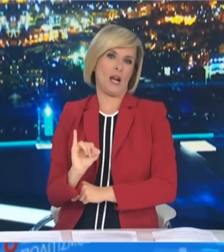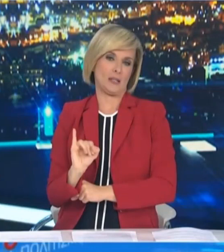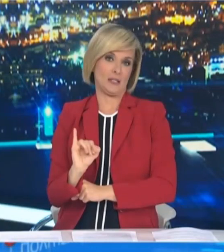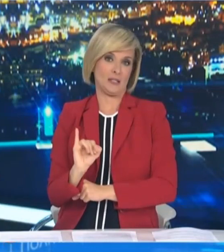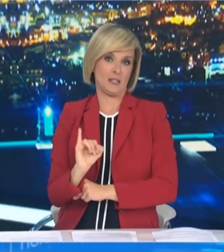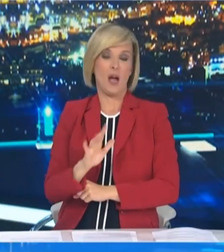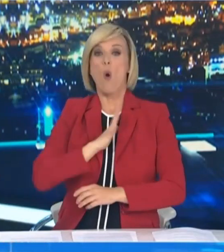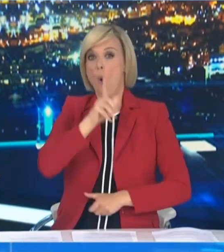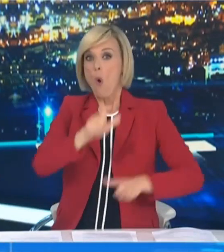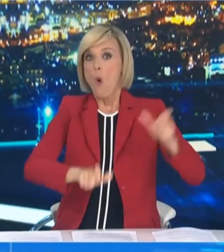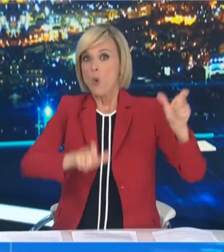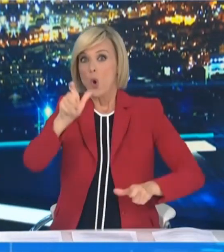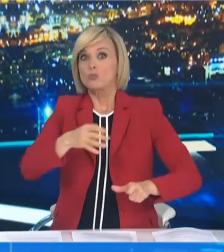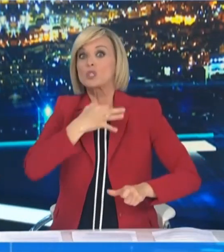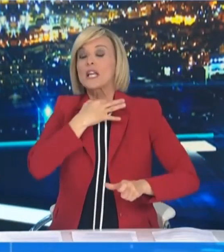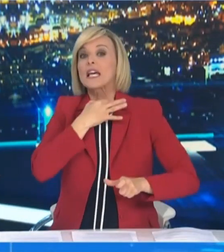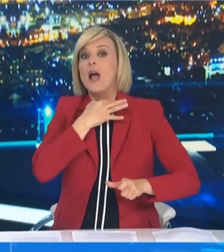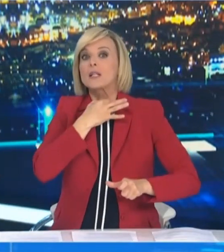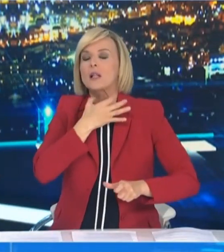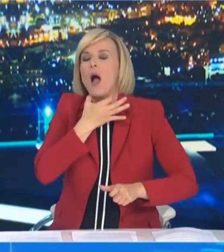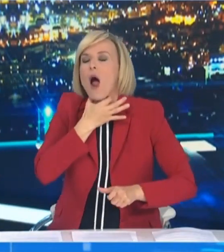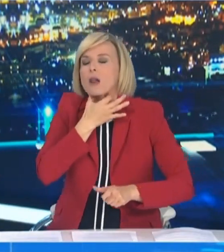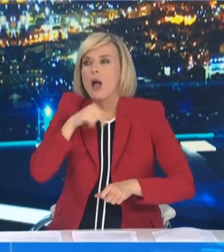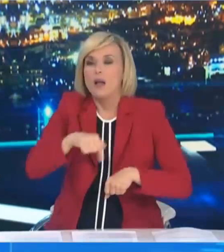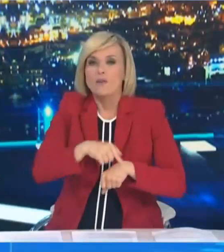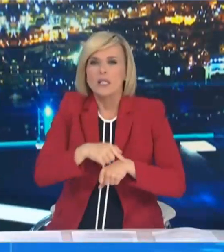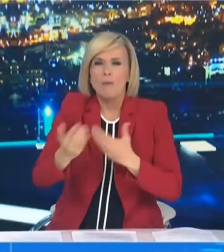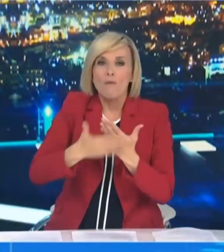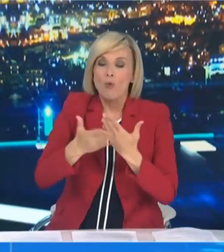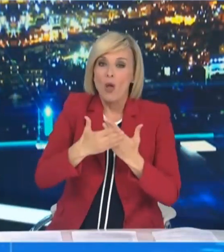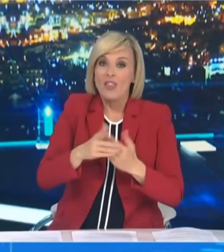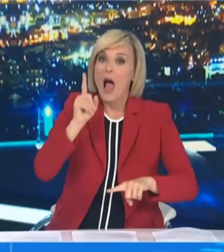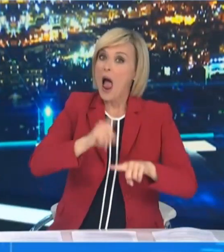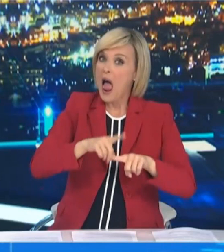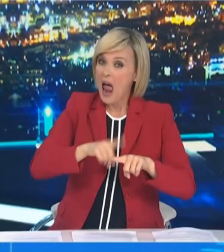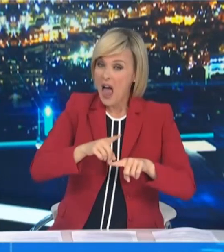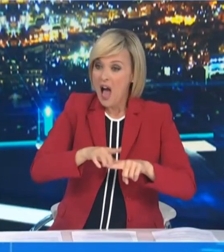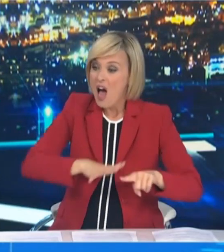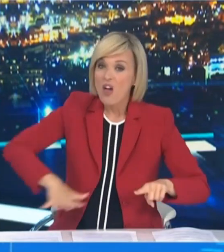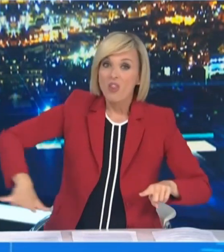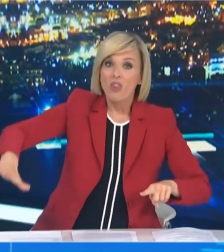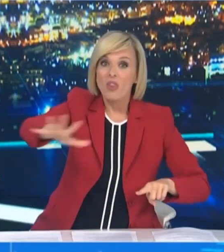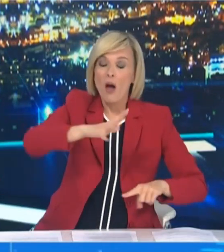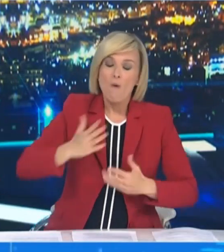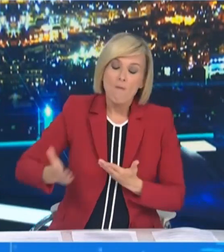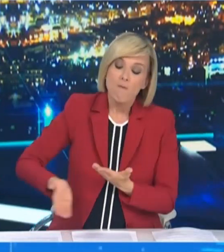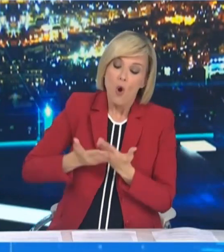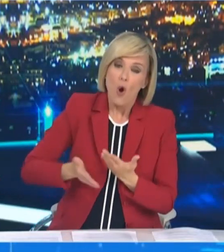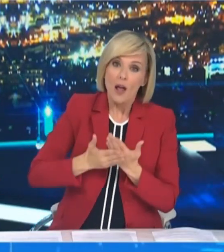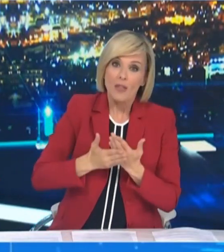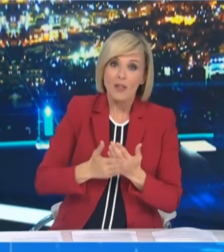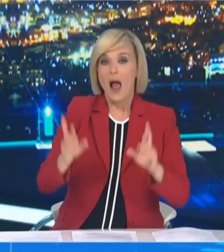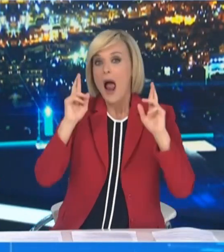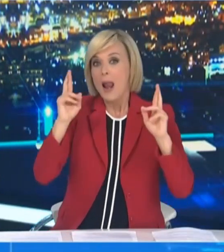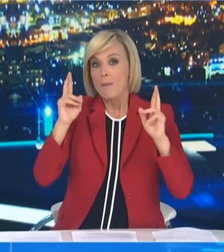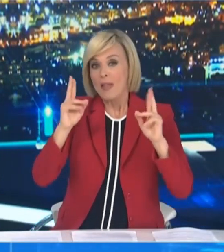χρειάζονται, η Ελλάδα σας χρειάζεται και έτσι περιμένουμε τις επόμενες 48 ώρες να κάνετε την προσφορά